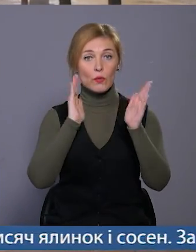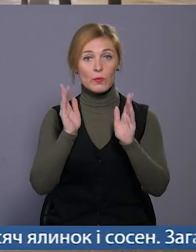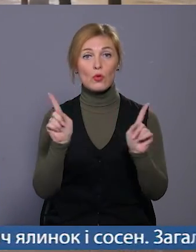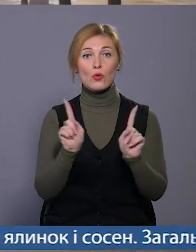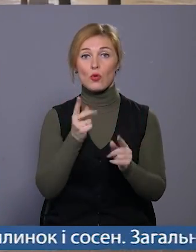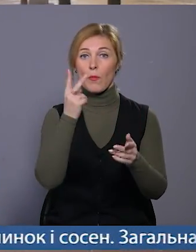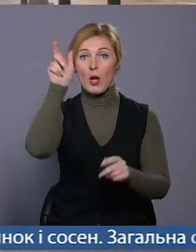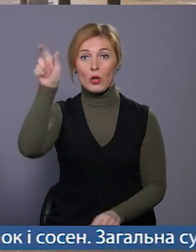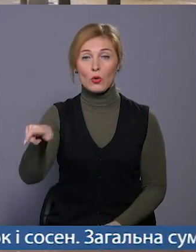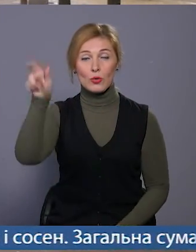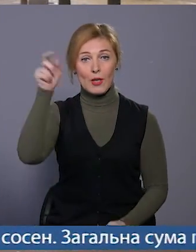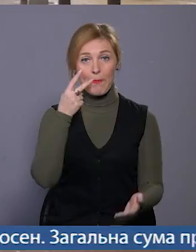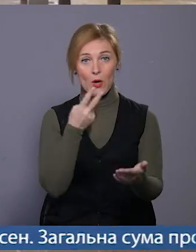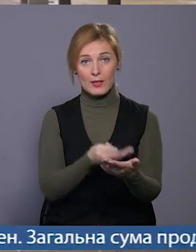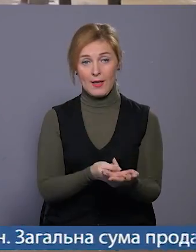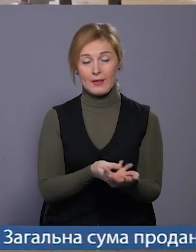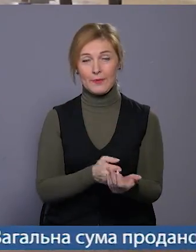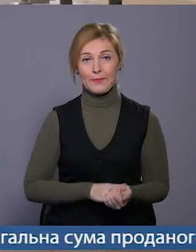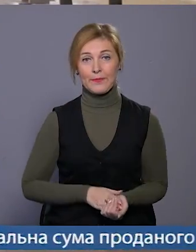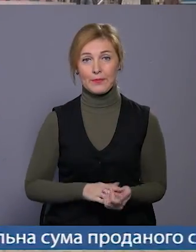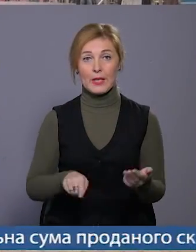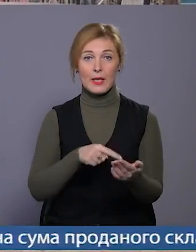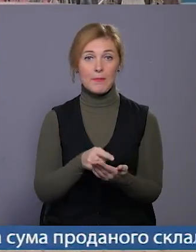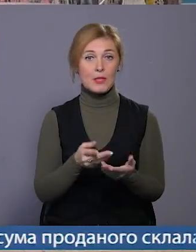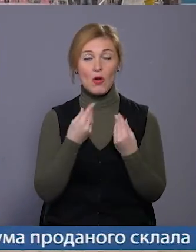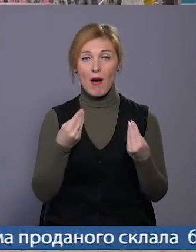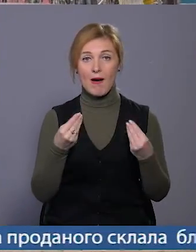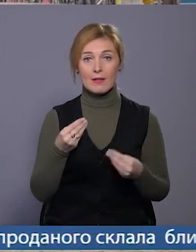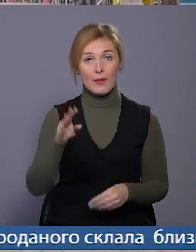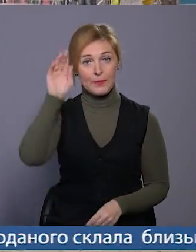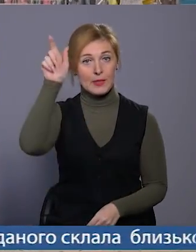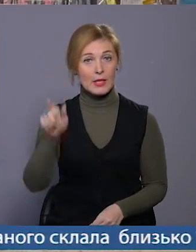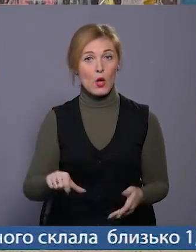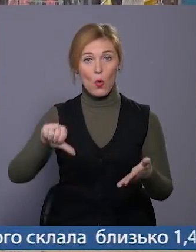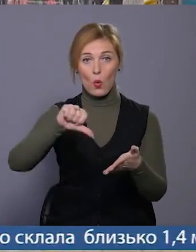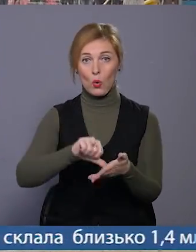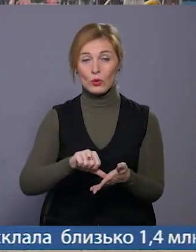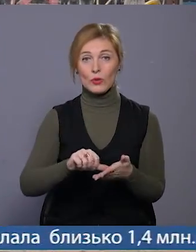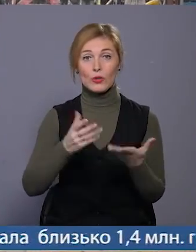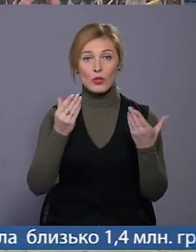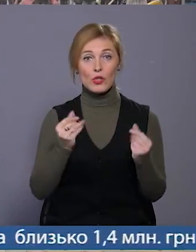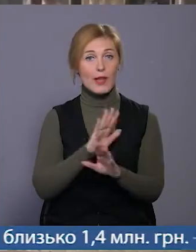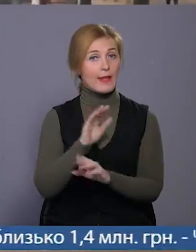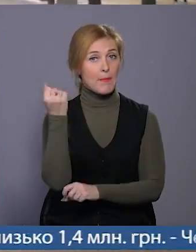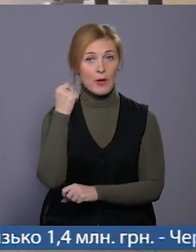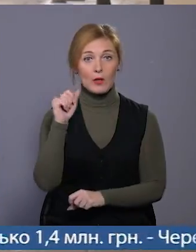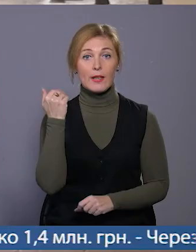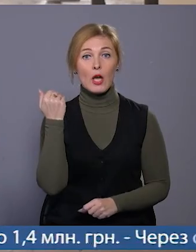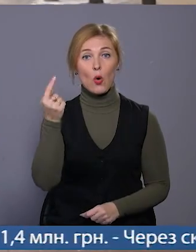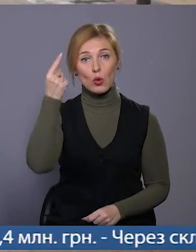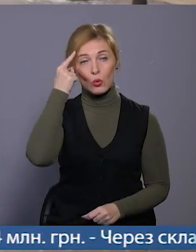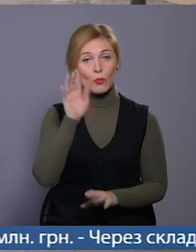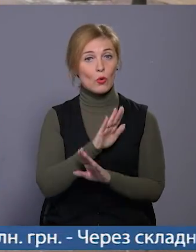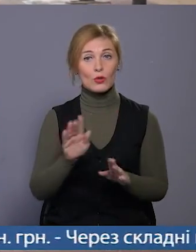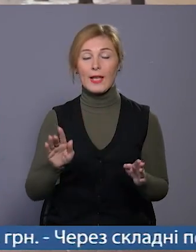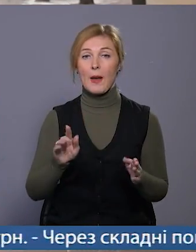ну, візитівка міста Хмельницька, яке місто гарне. Сергій у конкурсі ще жодного разу не перемагав. На його думку, головне не перемога